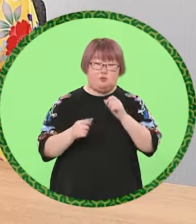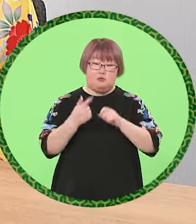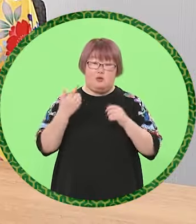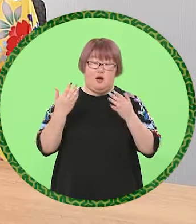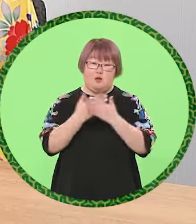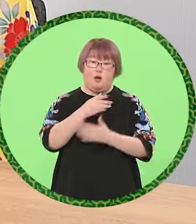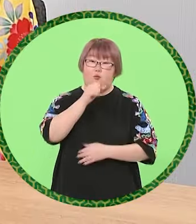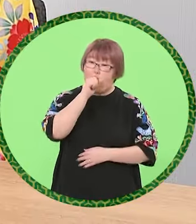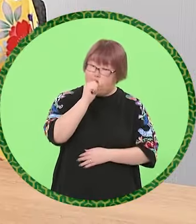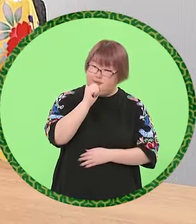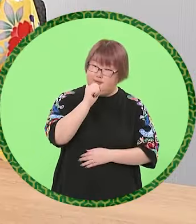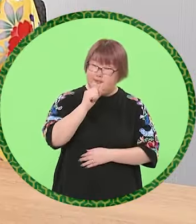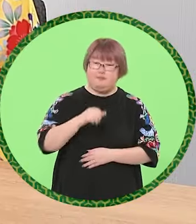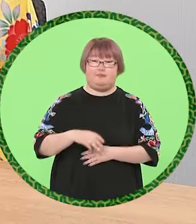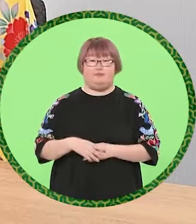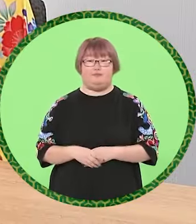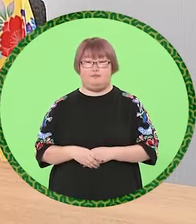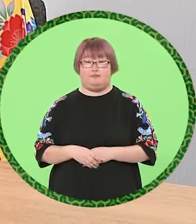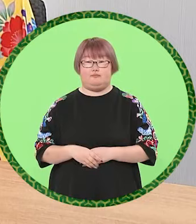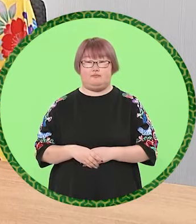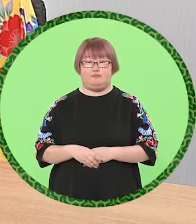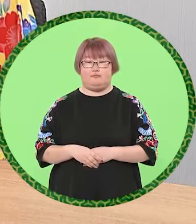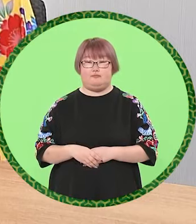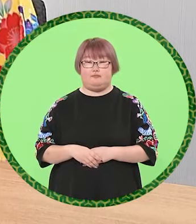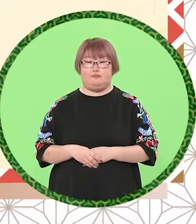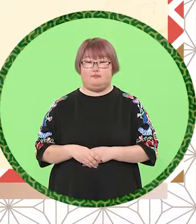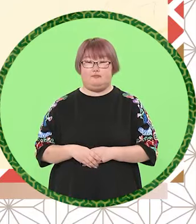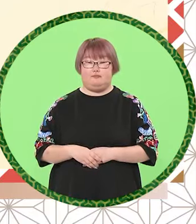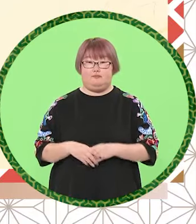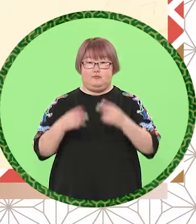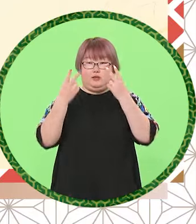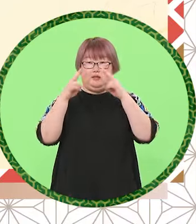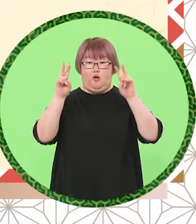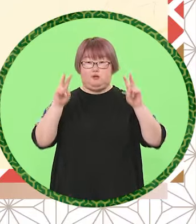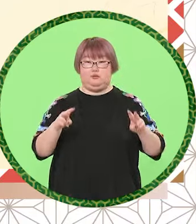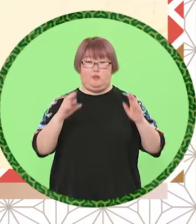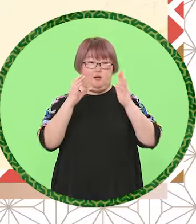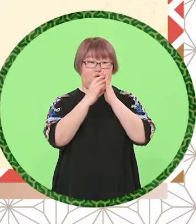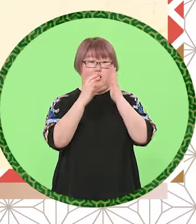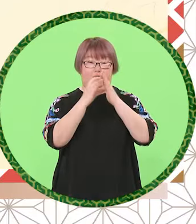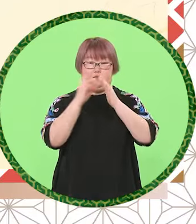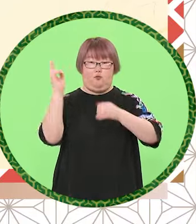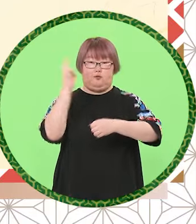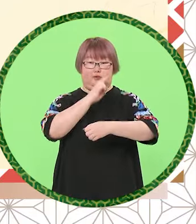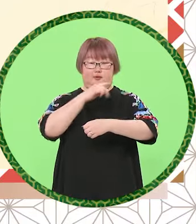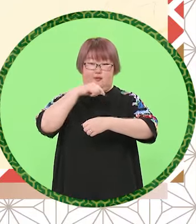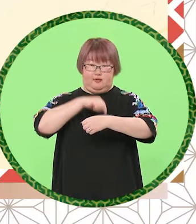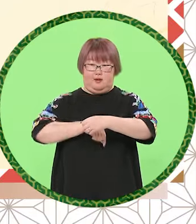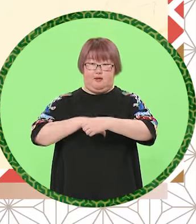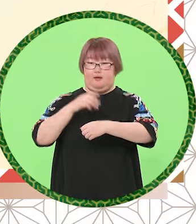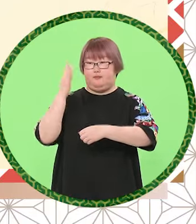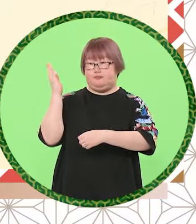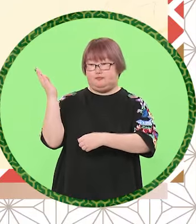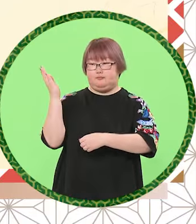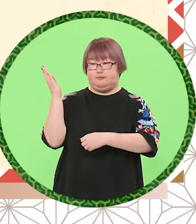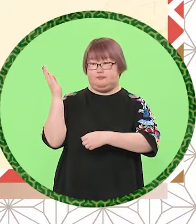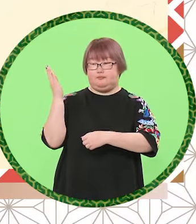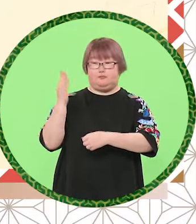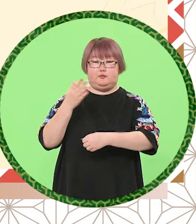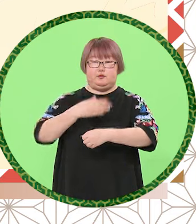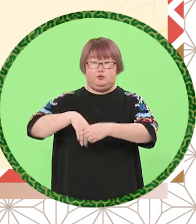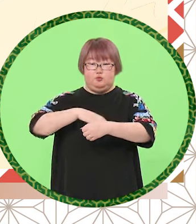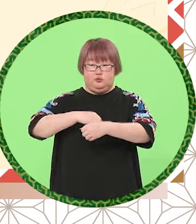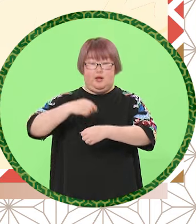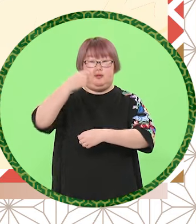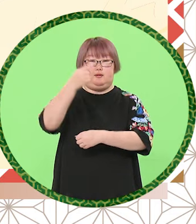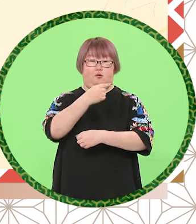動するきっかけとなるといいの。ザ・広島ブランド認定特産品の中からご覧の商